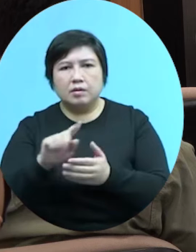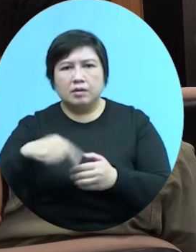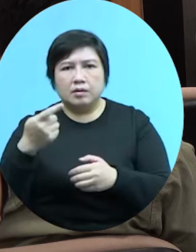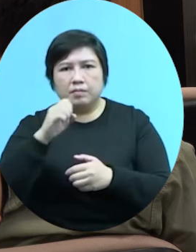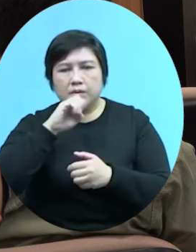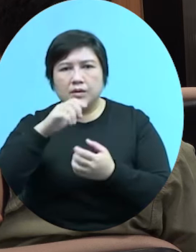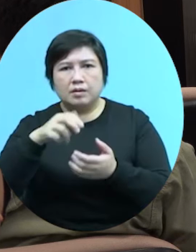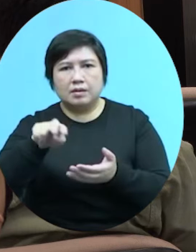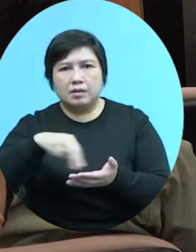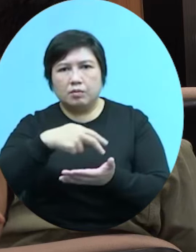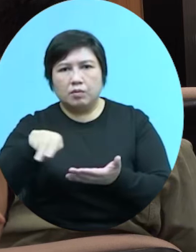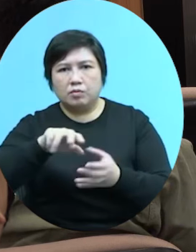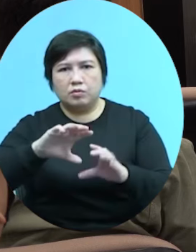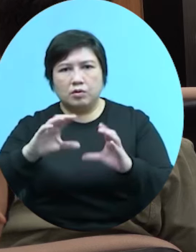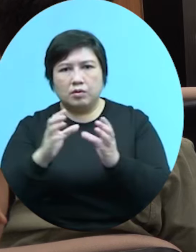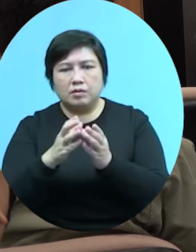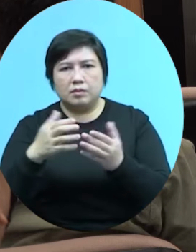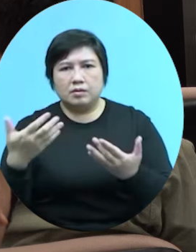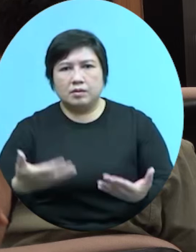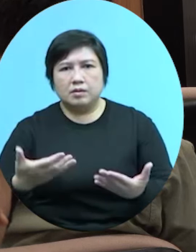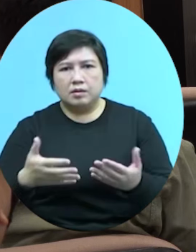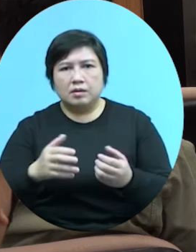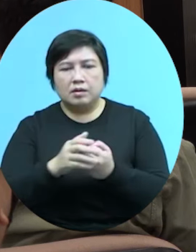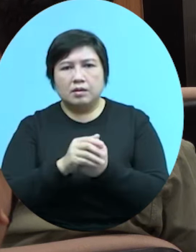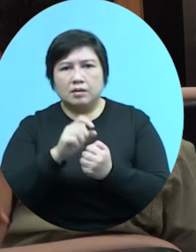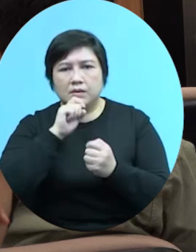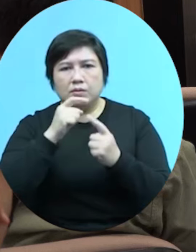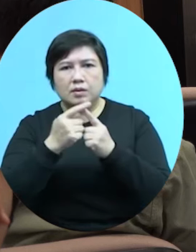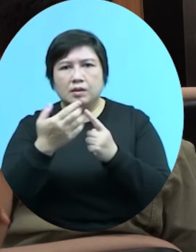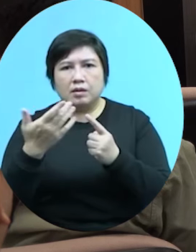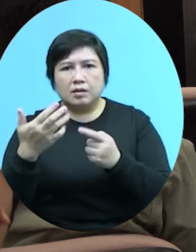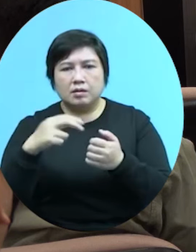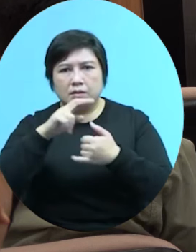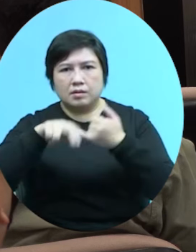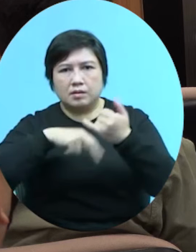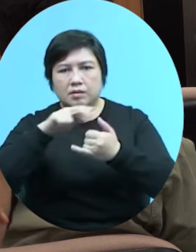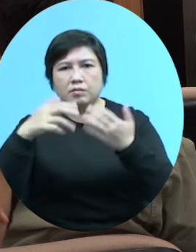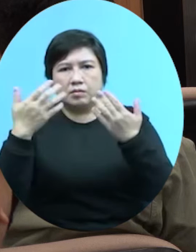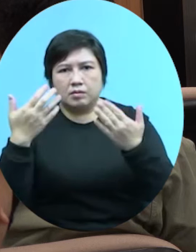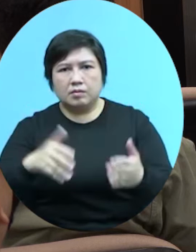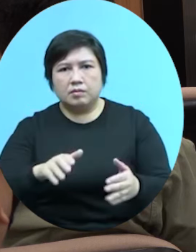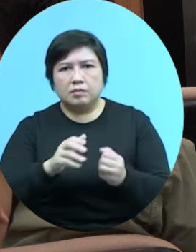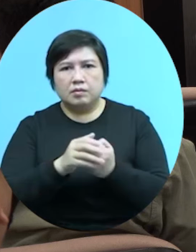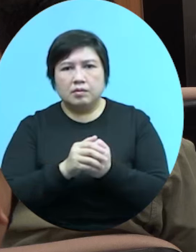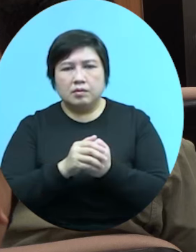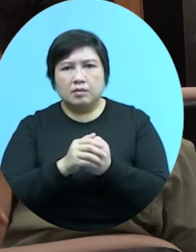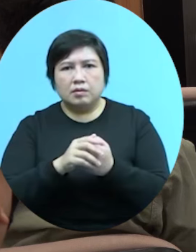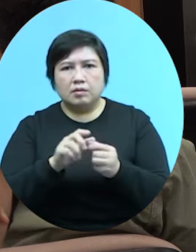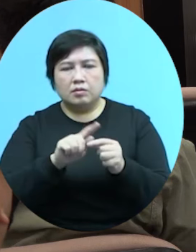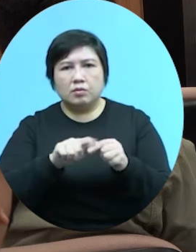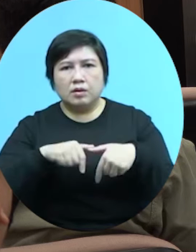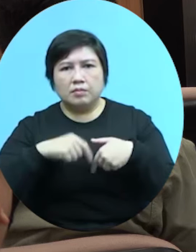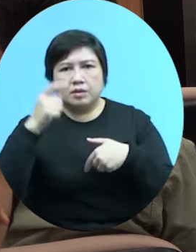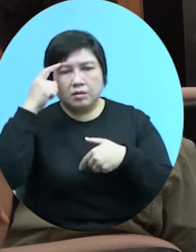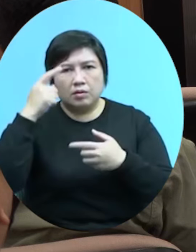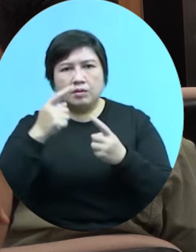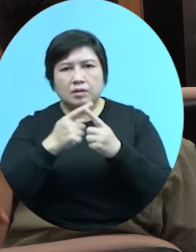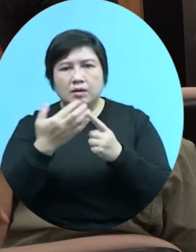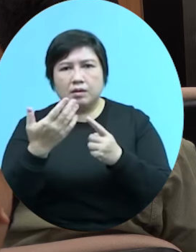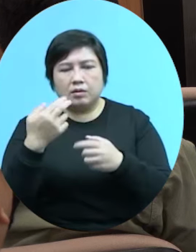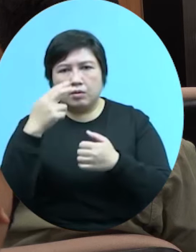跳舞群組其實目前有多少人做了檢測現在中心知道有多少人需要